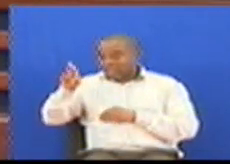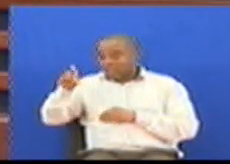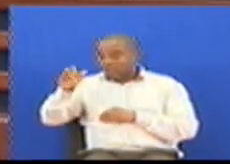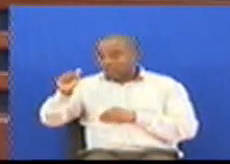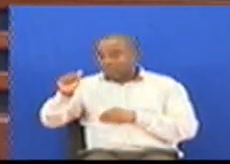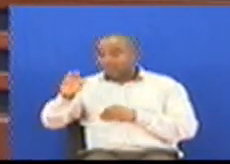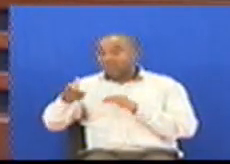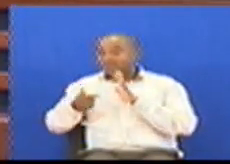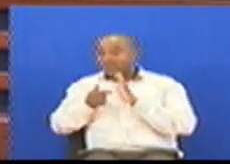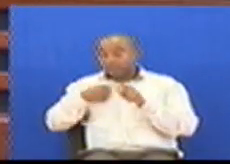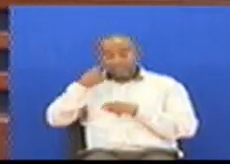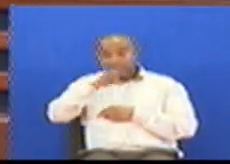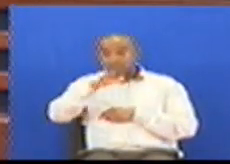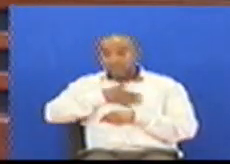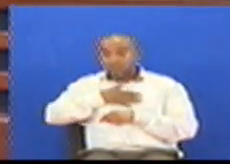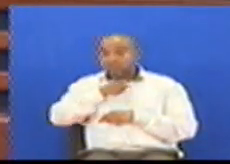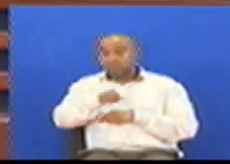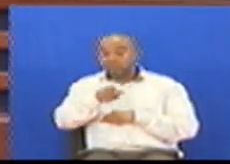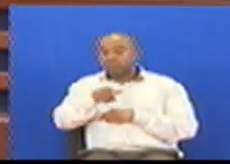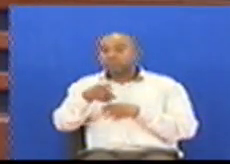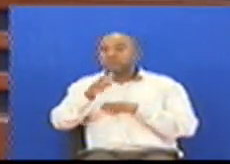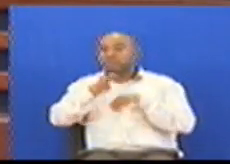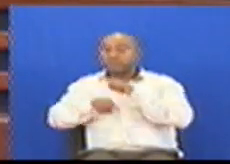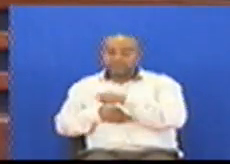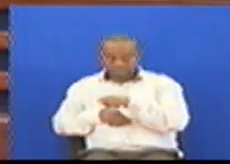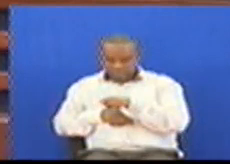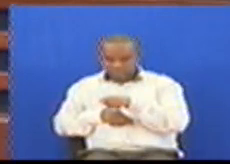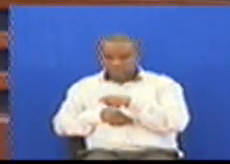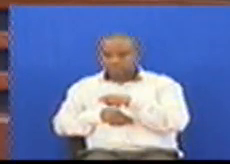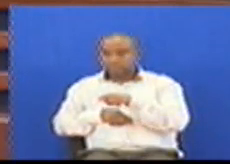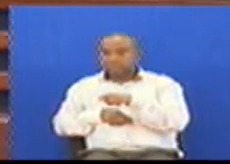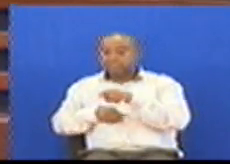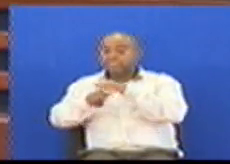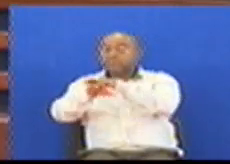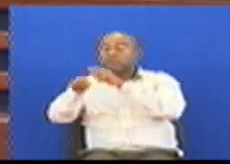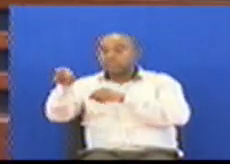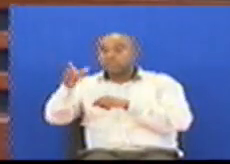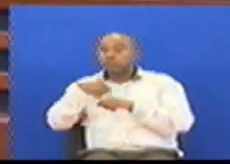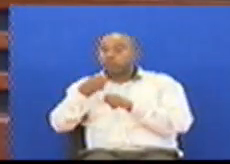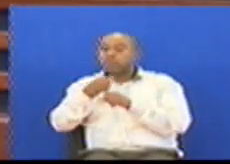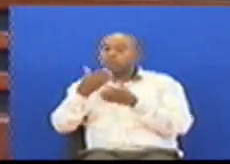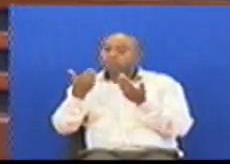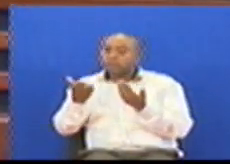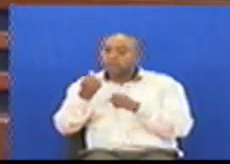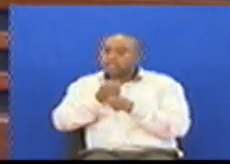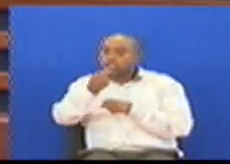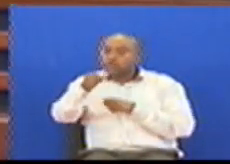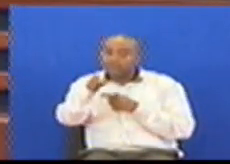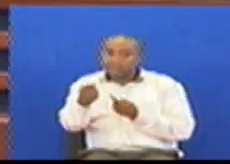ambalo natoka mimi la Nyamagana, tulikuwa na kilomita za barabara